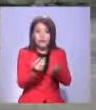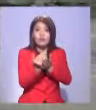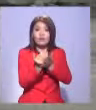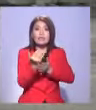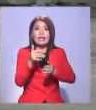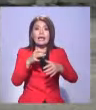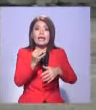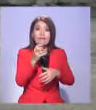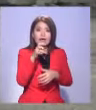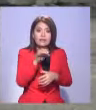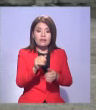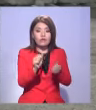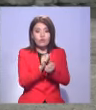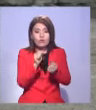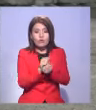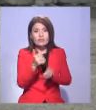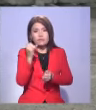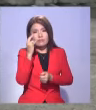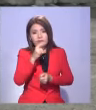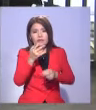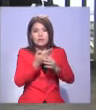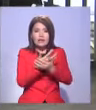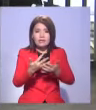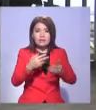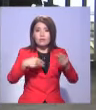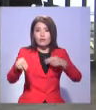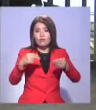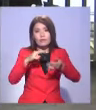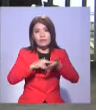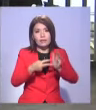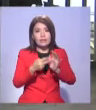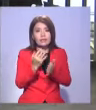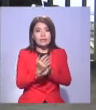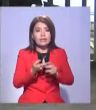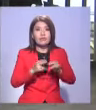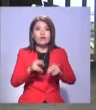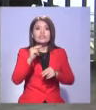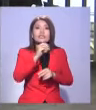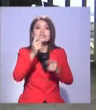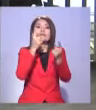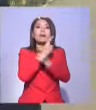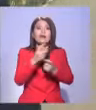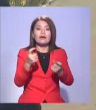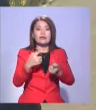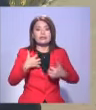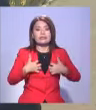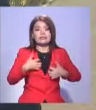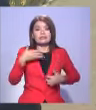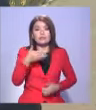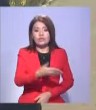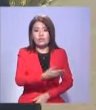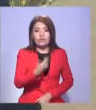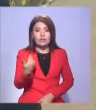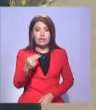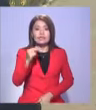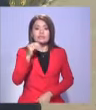қазір элеваторларға кептіргіш дизель алу жағы да қарастырылып жатыр. Бірақ шенеуніктер төтенше жағдай жариялауға асығар емес. Дегенменен төтенше